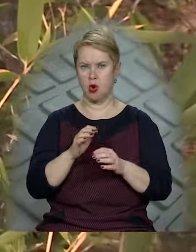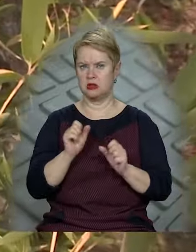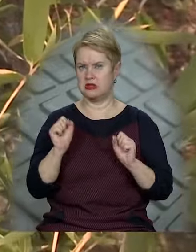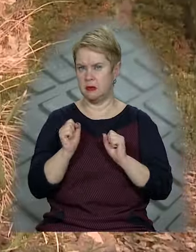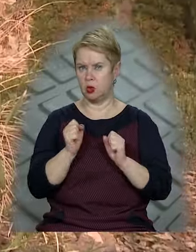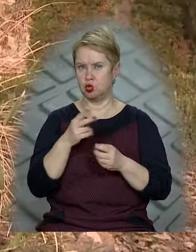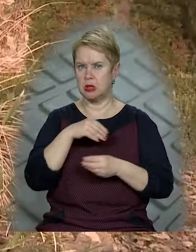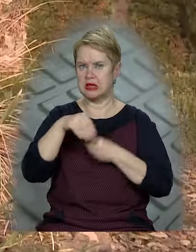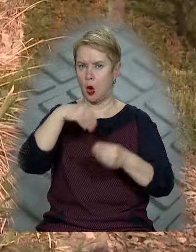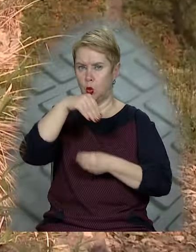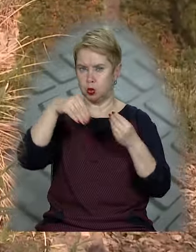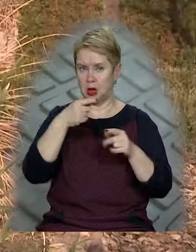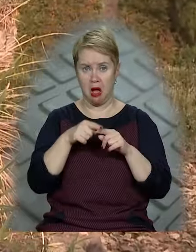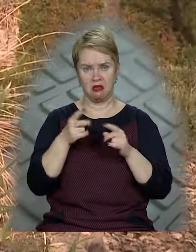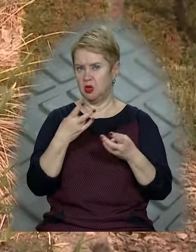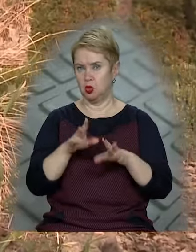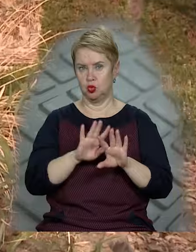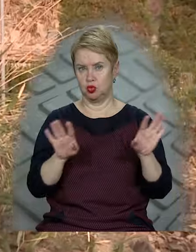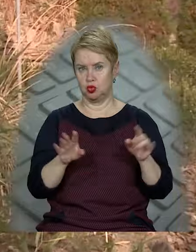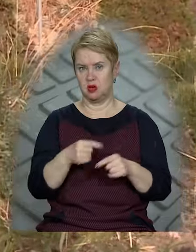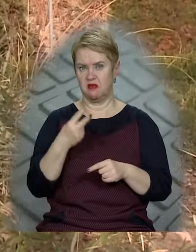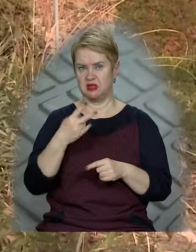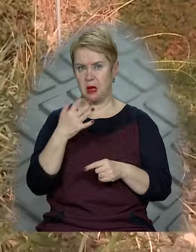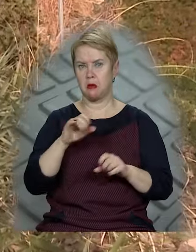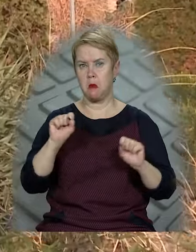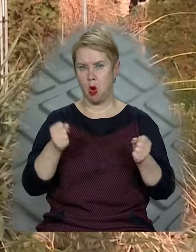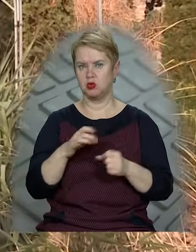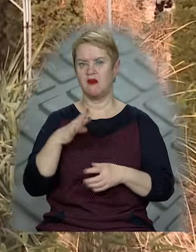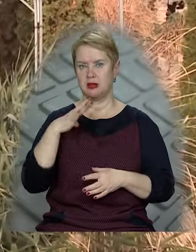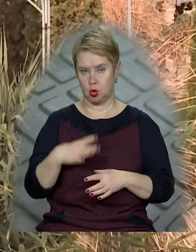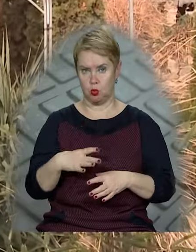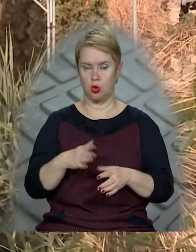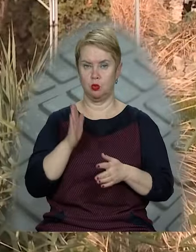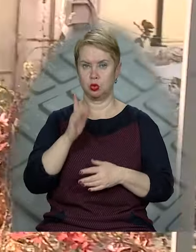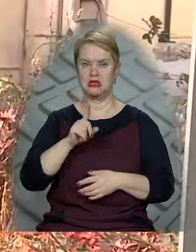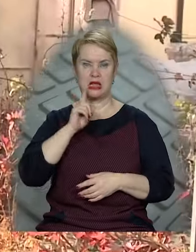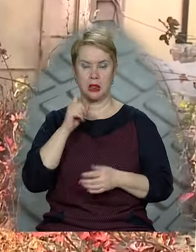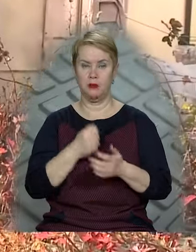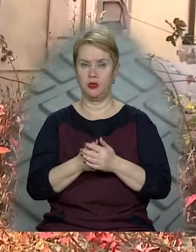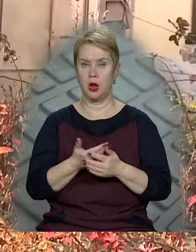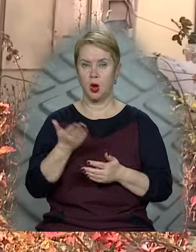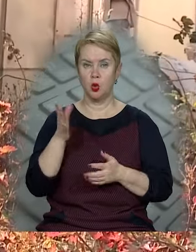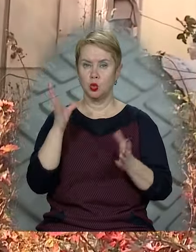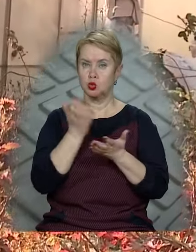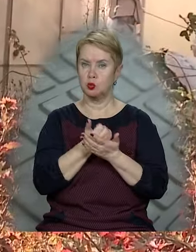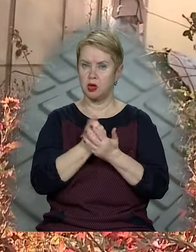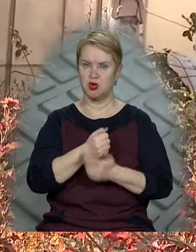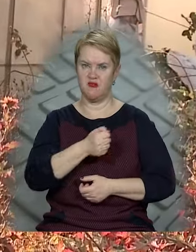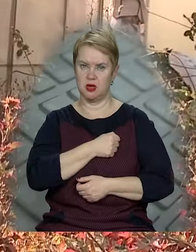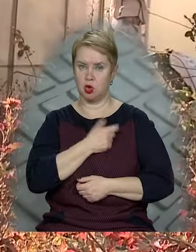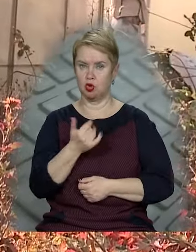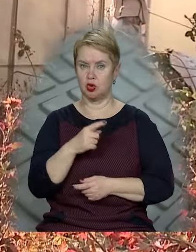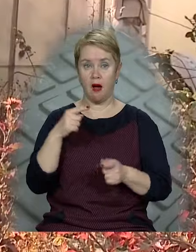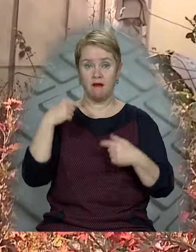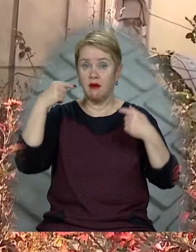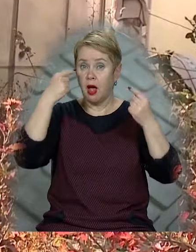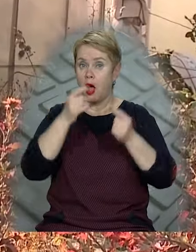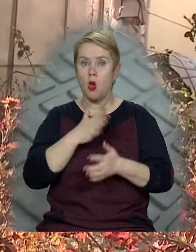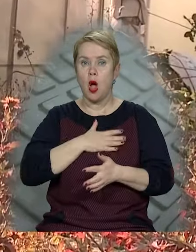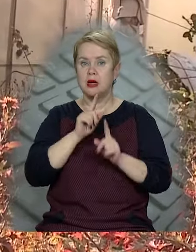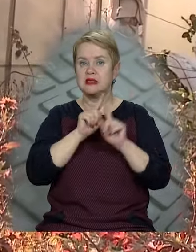потрібно закутувати. А цей не потрібно, от він 20-25 морозів витримує і буде зелений. У минулому успішний військовий, тепер фанат екзотичних